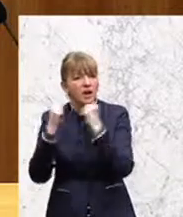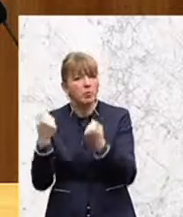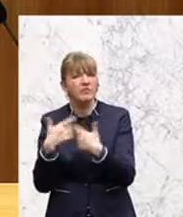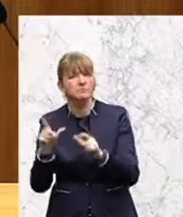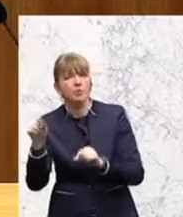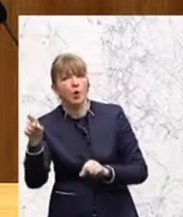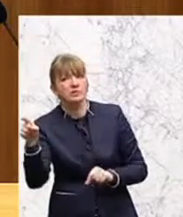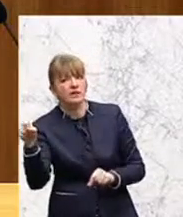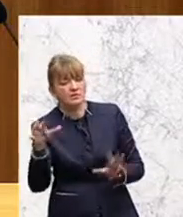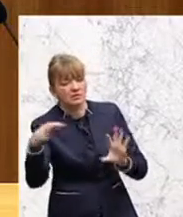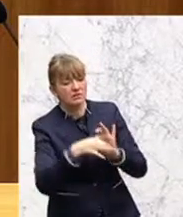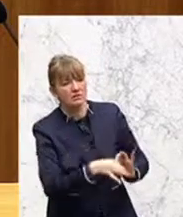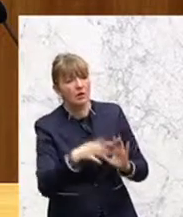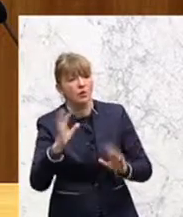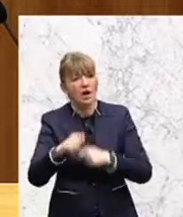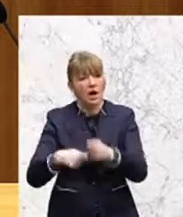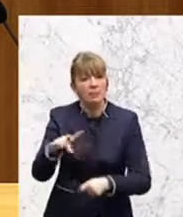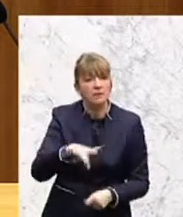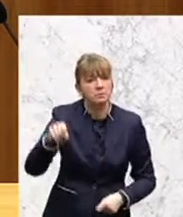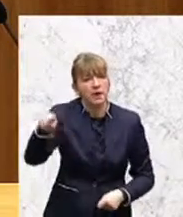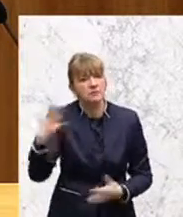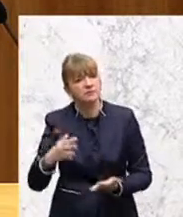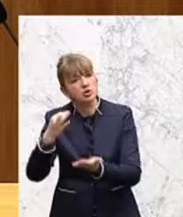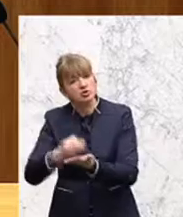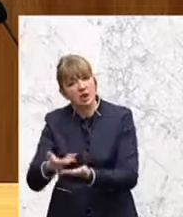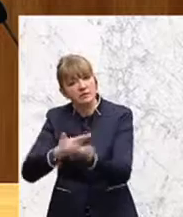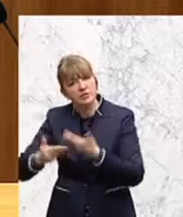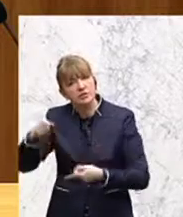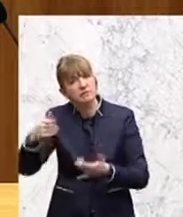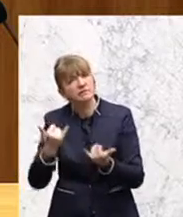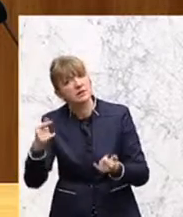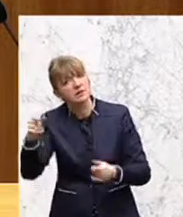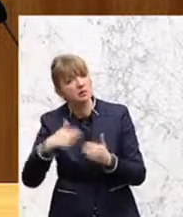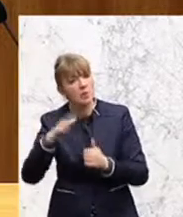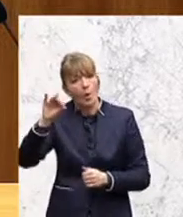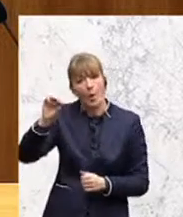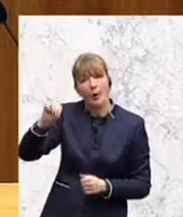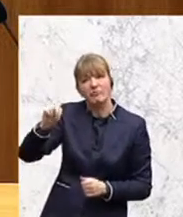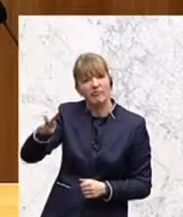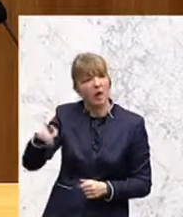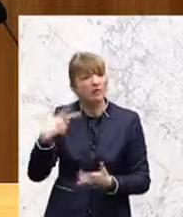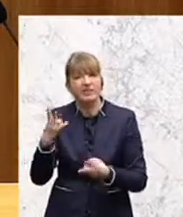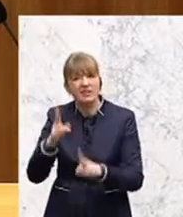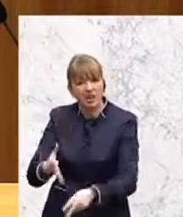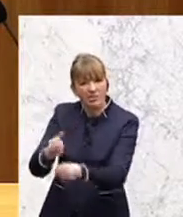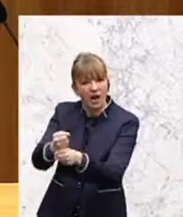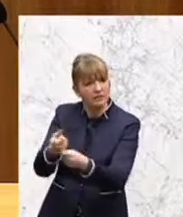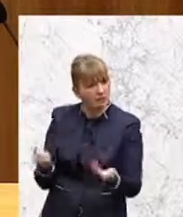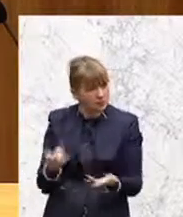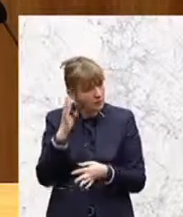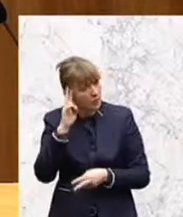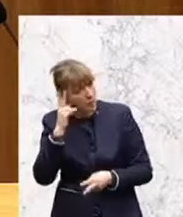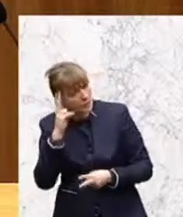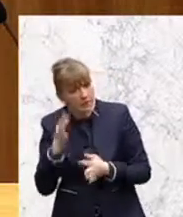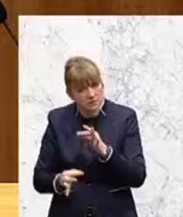eine Arbeitsplatz- und wirtschaftsstandortpolitische Maßnahme sein. Wie können wir ein Unternehmen wie die OMV auch halten. Und eine Strategie,